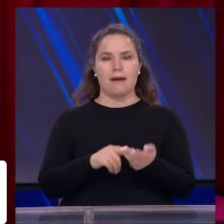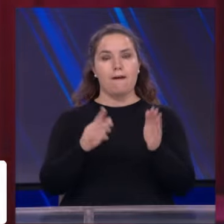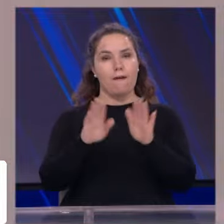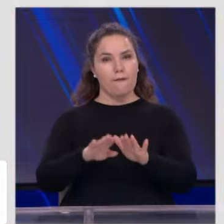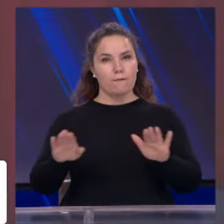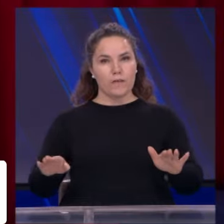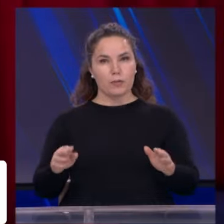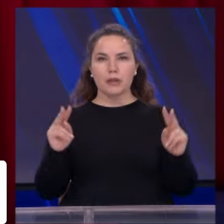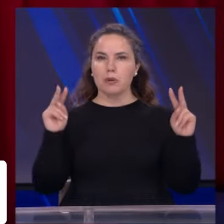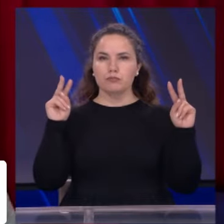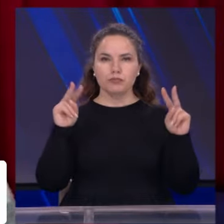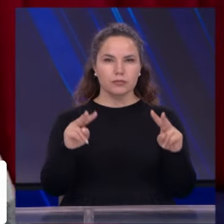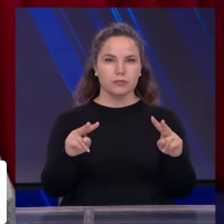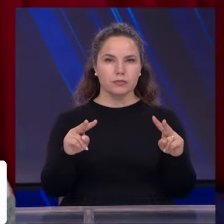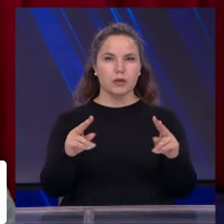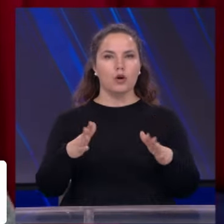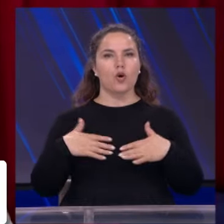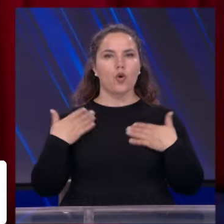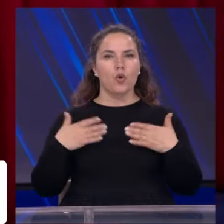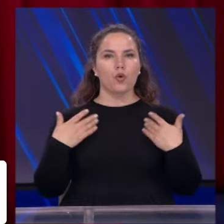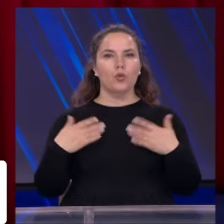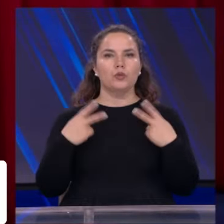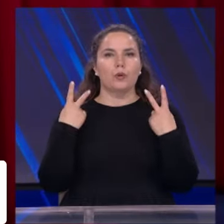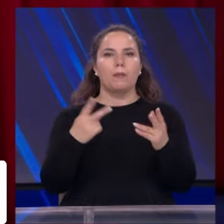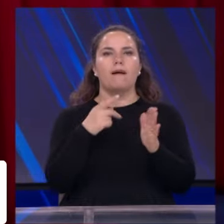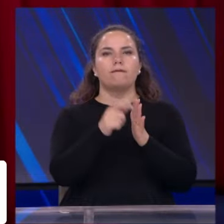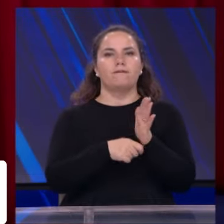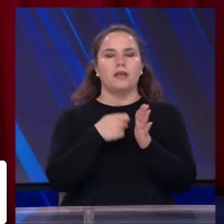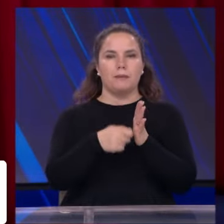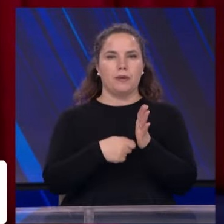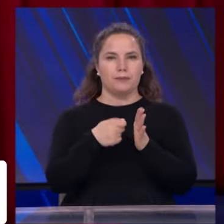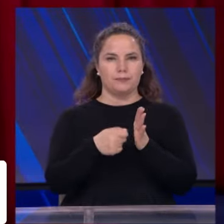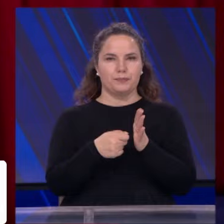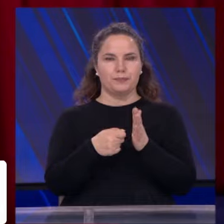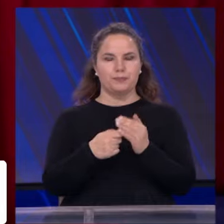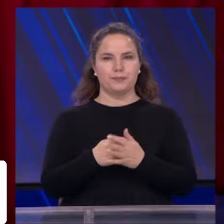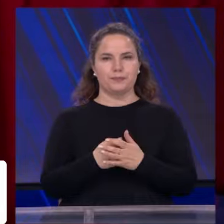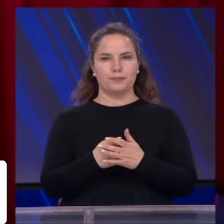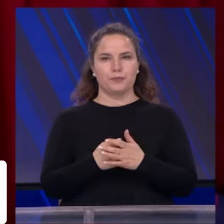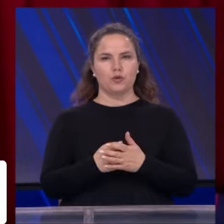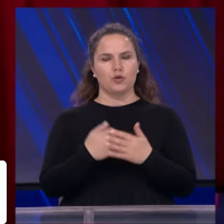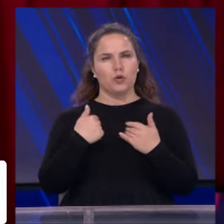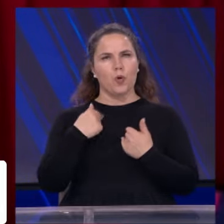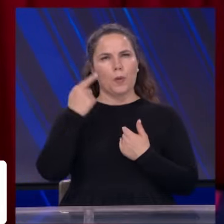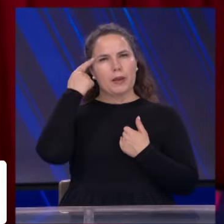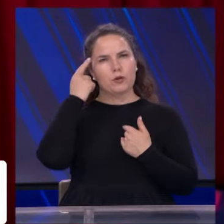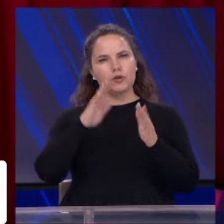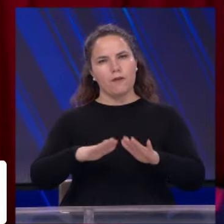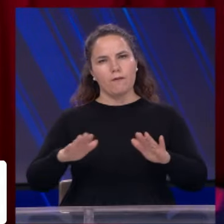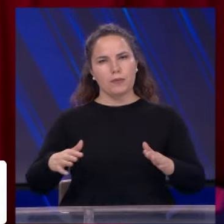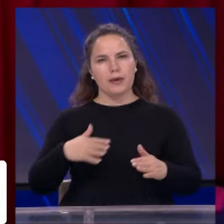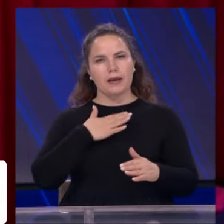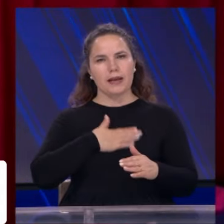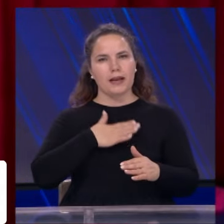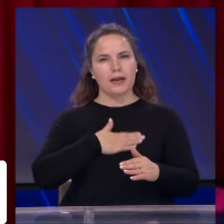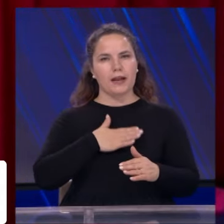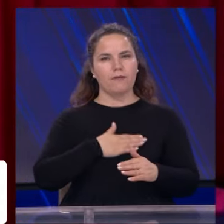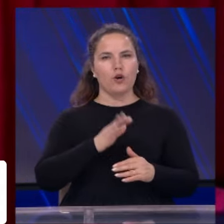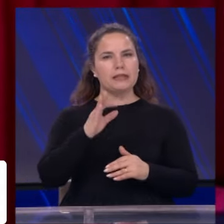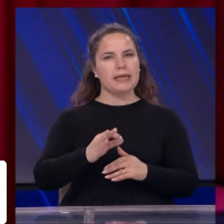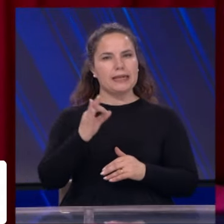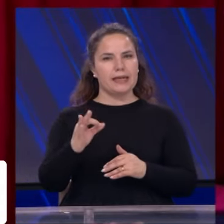zhytur. Ma këto shfaqe më shpijen emocionet e mia fëminore dhe më rikujtojnë atë fëmijë të bukur që ne kemi pasur kur pothuajse çdo të diel